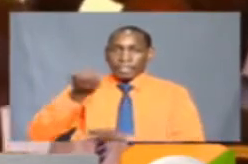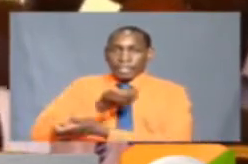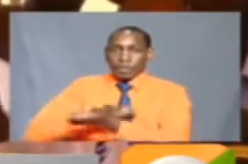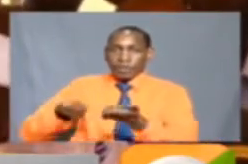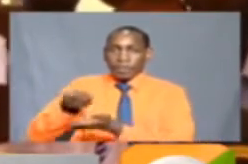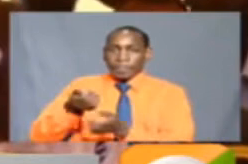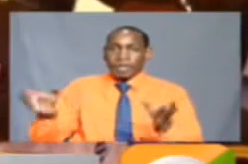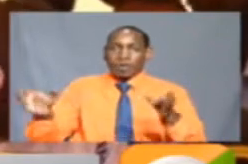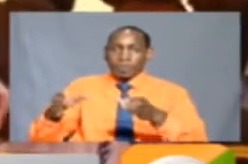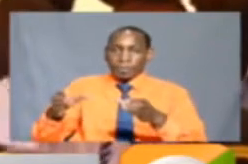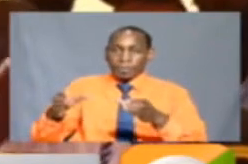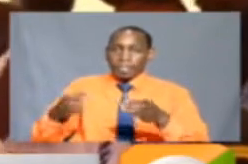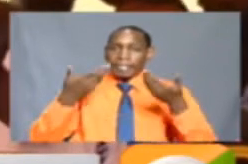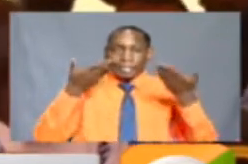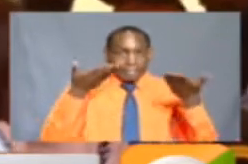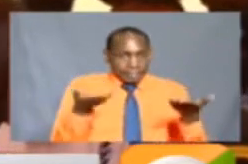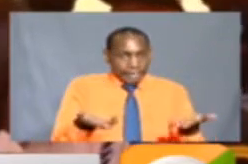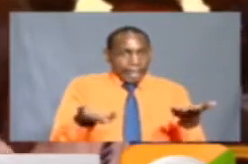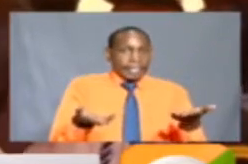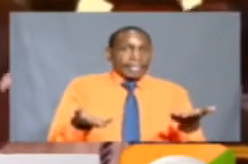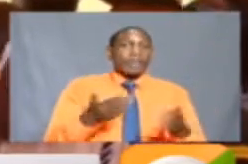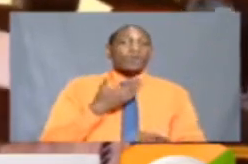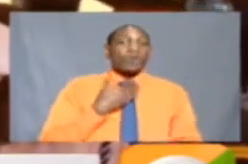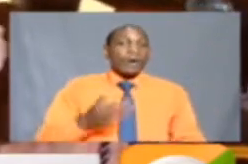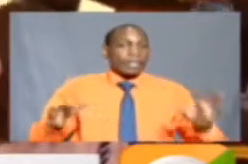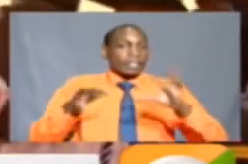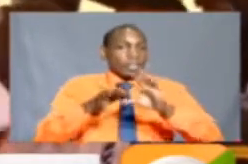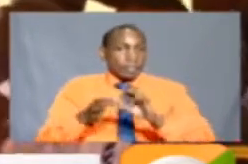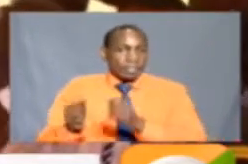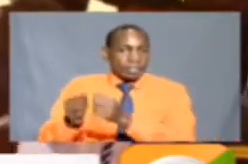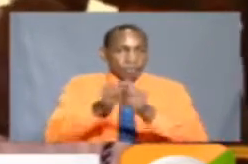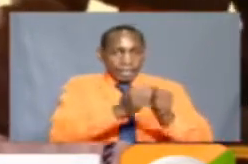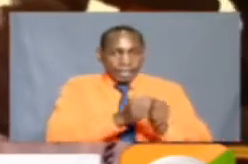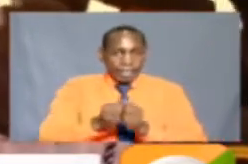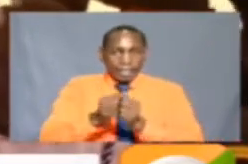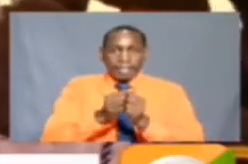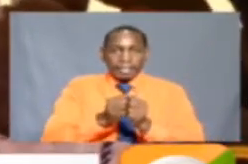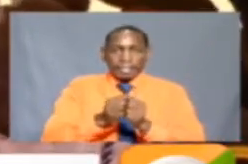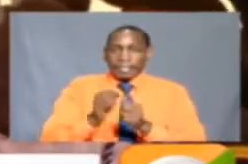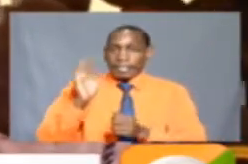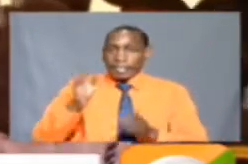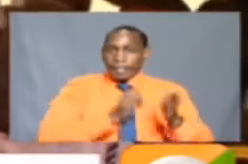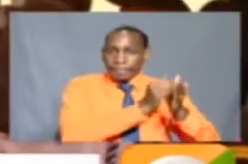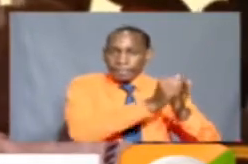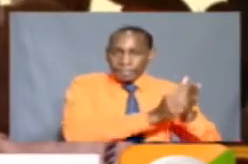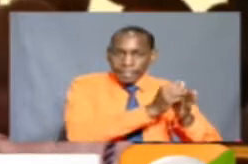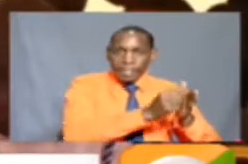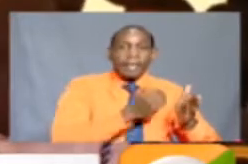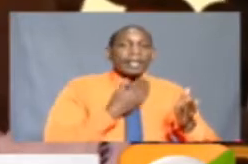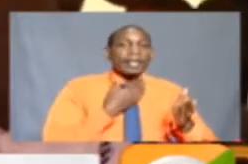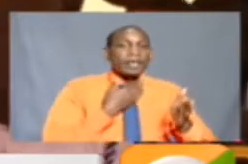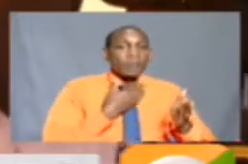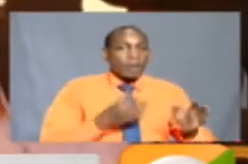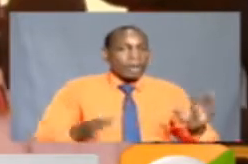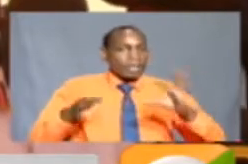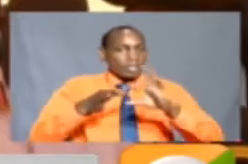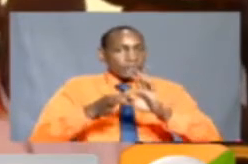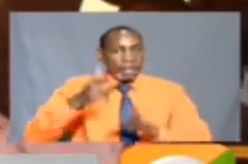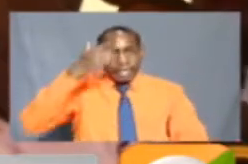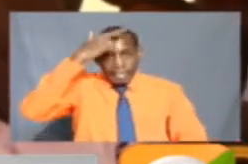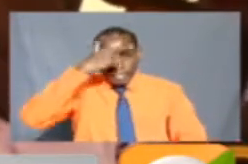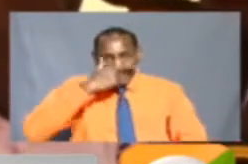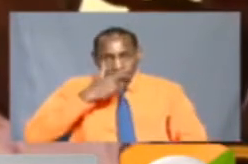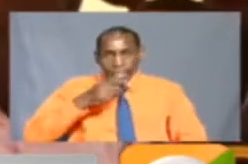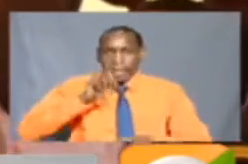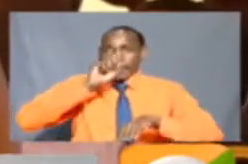Block. Sasa tunataka kuungana pamoja. Kama ni reli tunataka ipitie kutoka Vika,